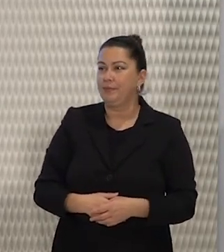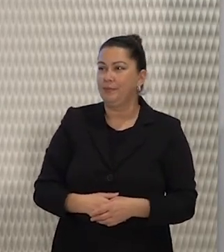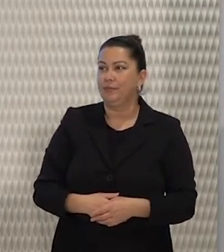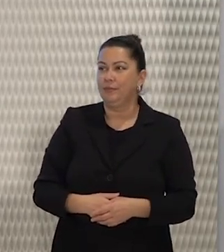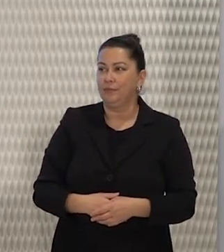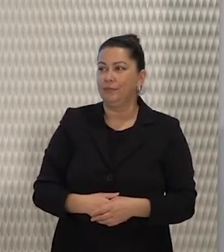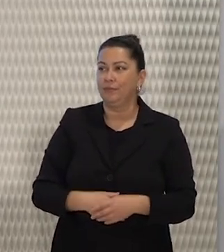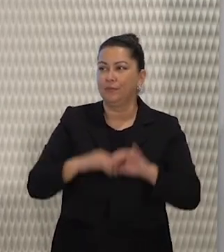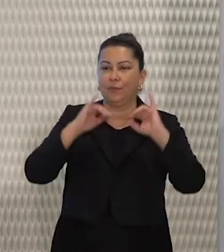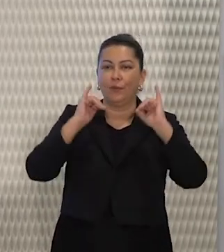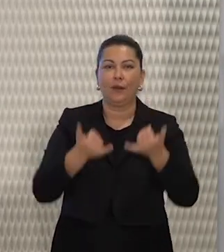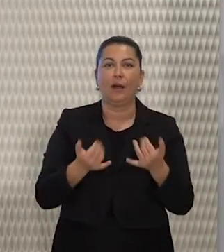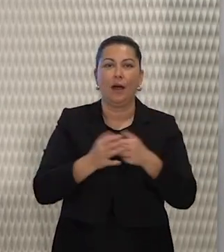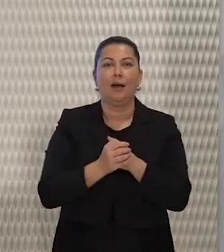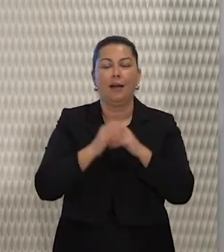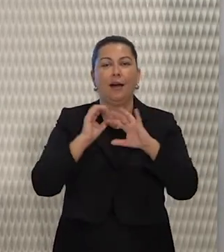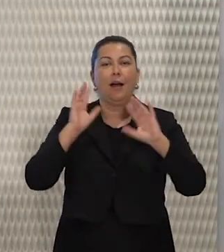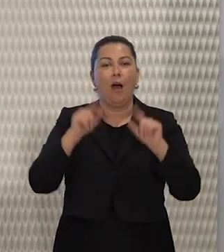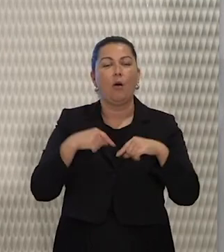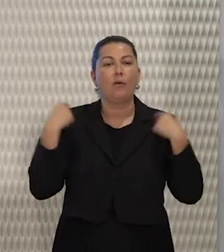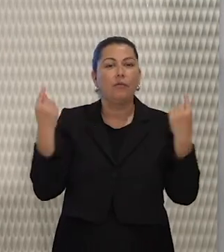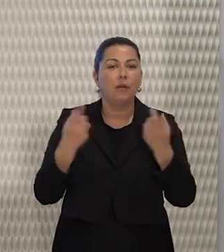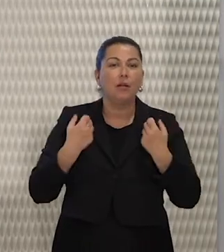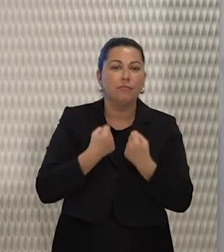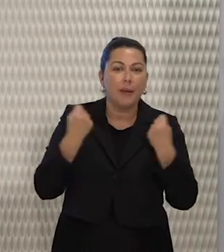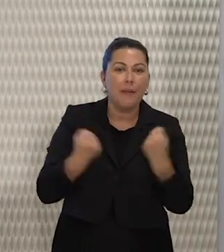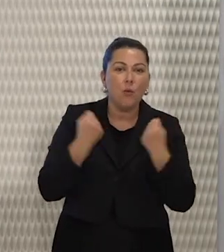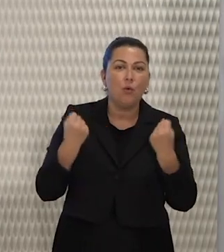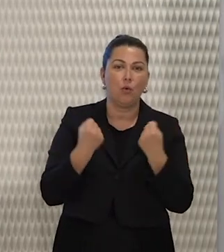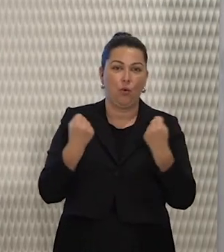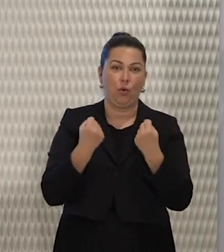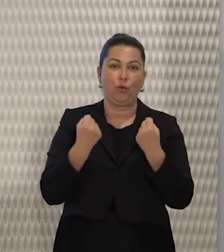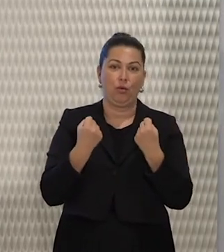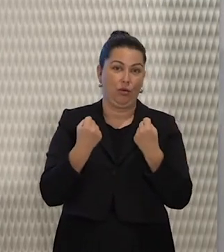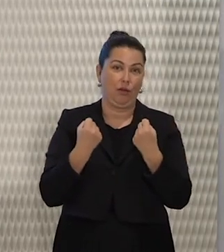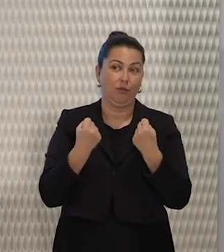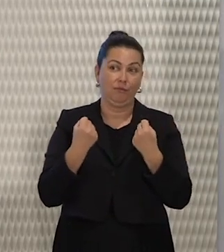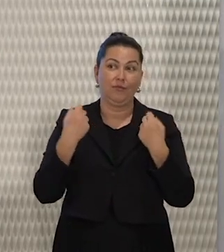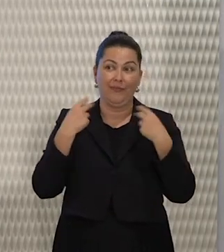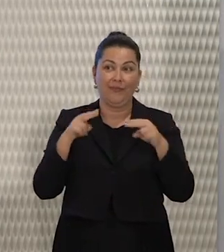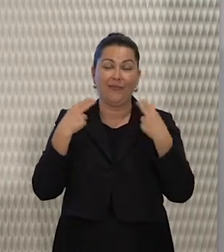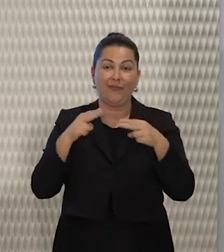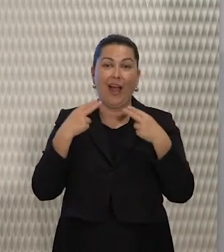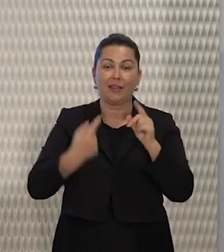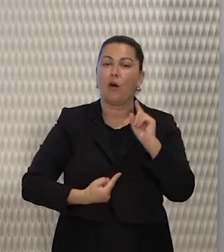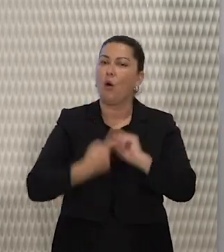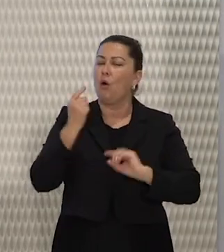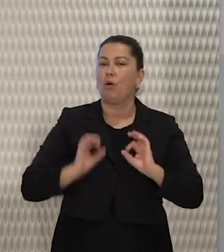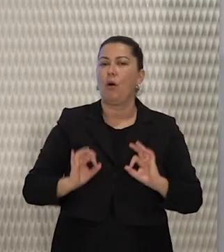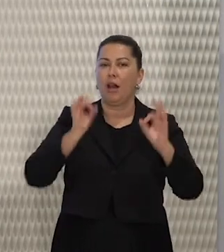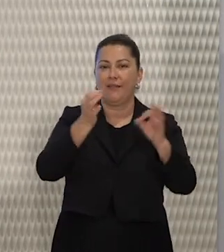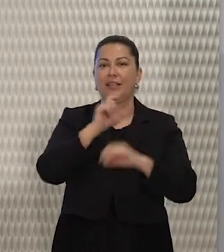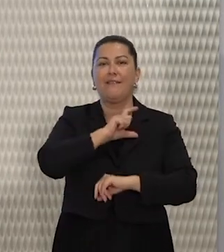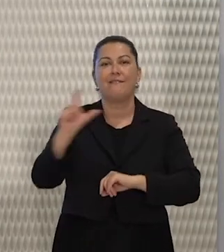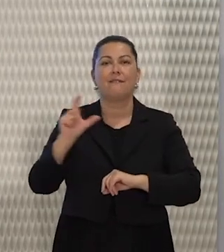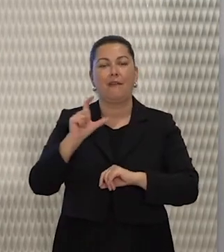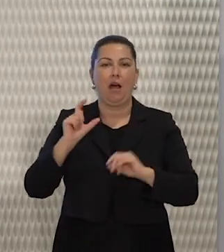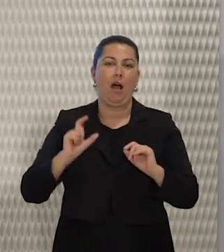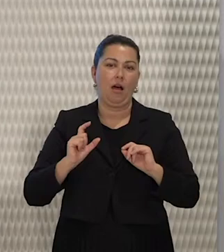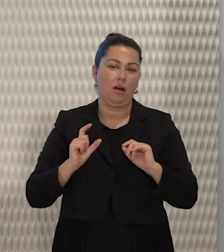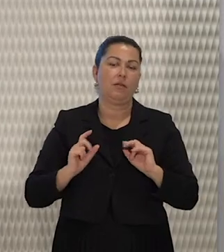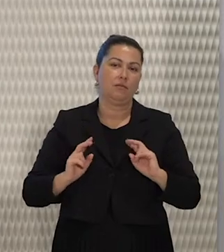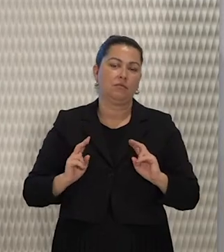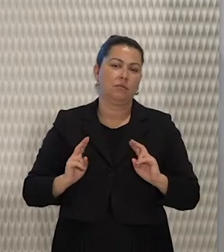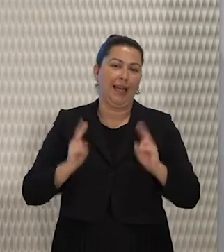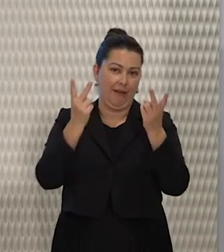Natürlich sind wir auch bemüht, wie jedes andere Unternehmen, weiterhin hochqualifizierte Fachkräfte auszubilden,